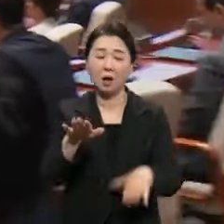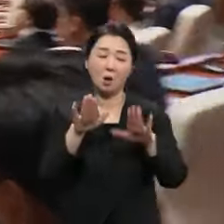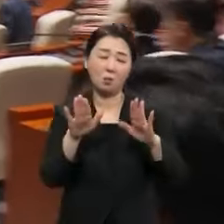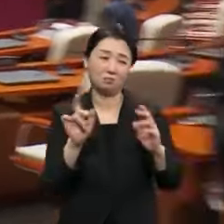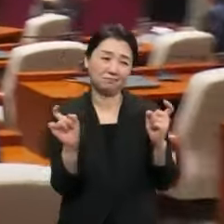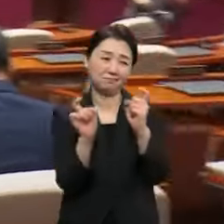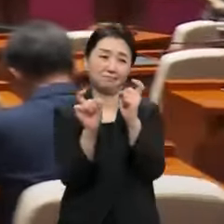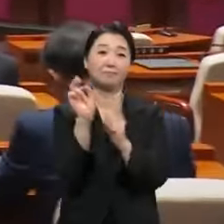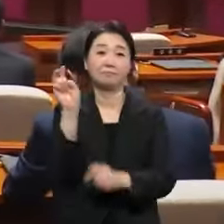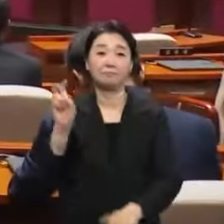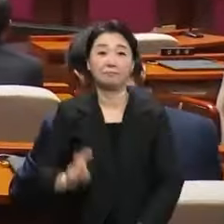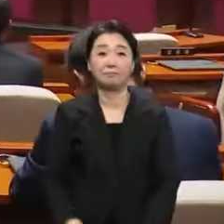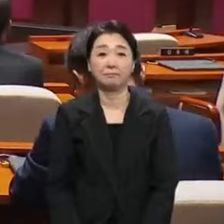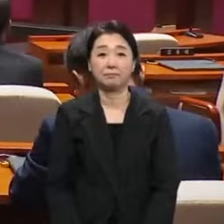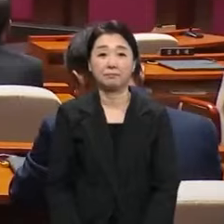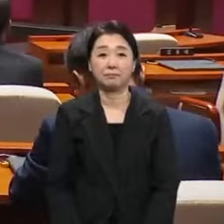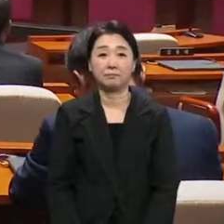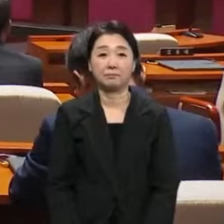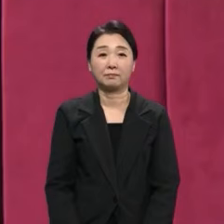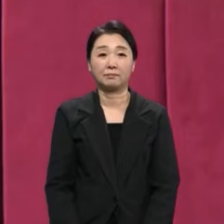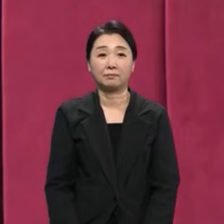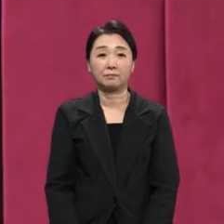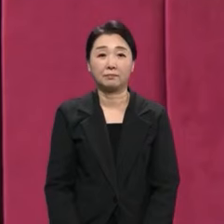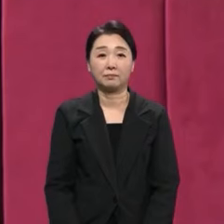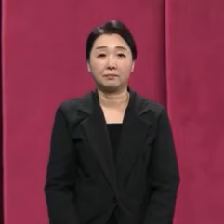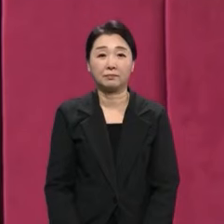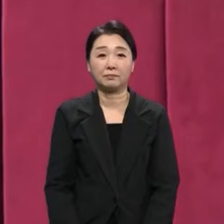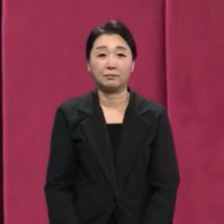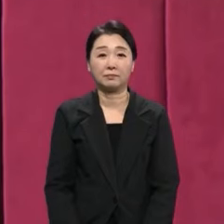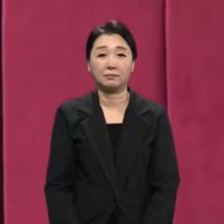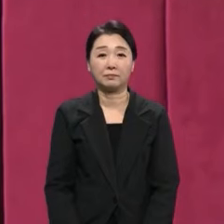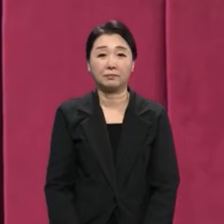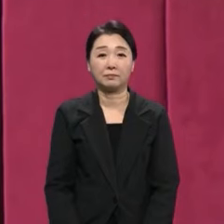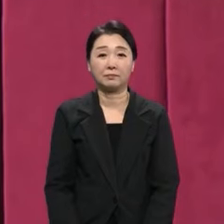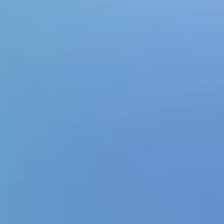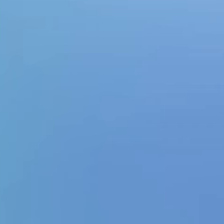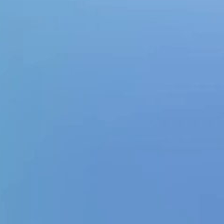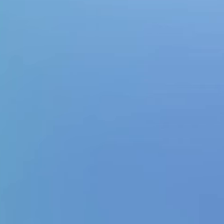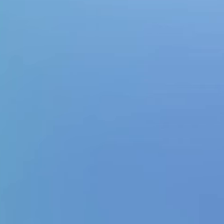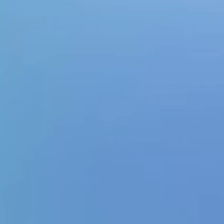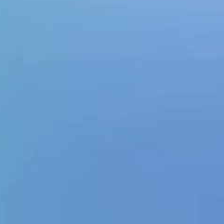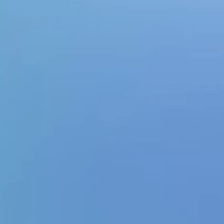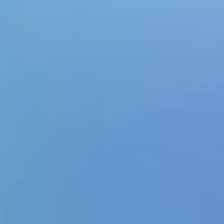오늘 또 충돌할 것으로 보입니다. JTBC 조민중입니다.